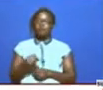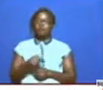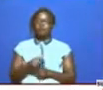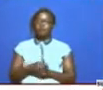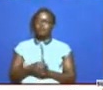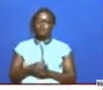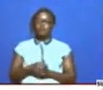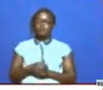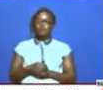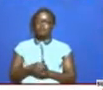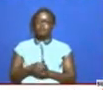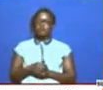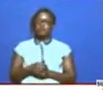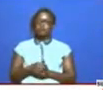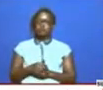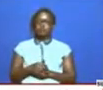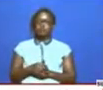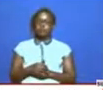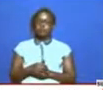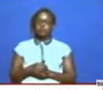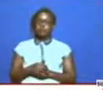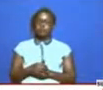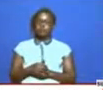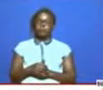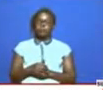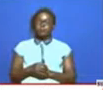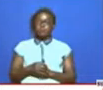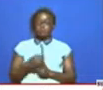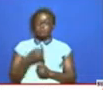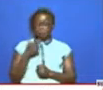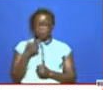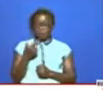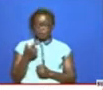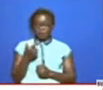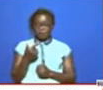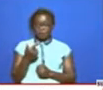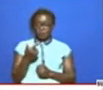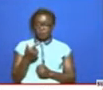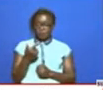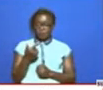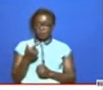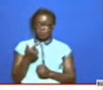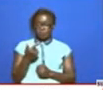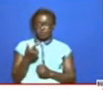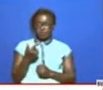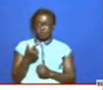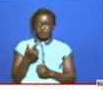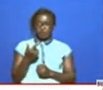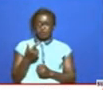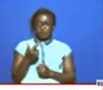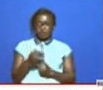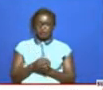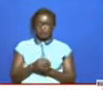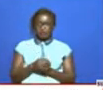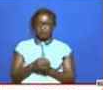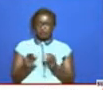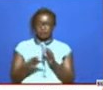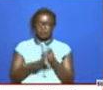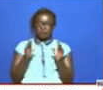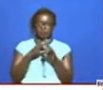tutazidi kumshikilia. Mimi nataka niseme hivi, naibu wa rais wa Jamhuri